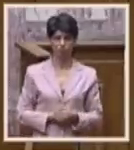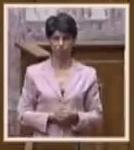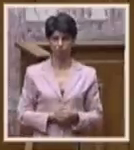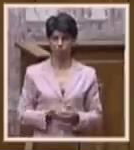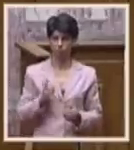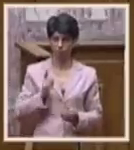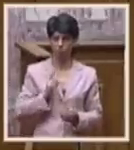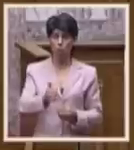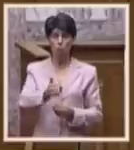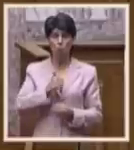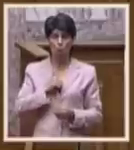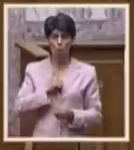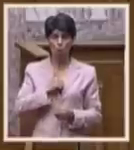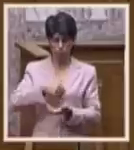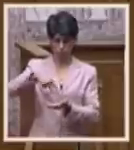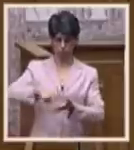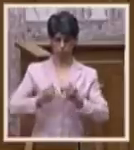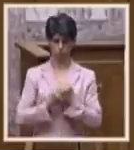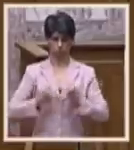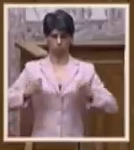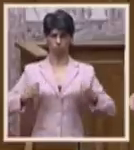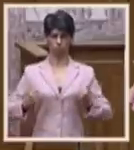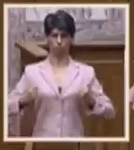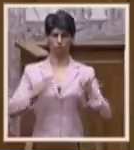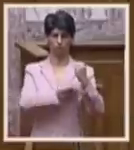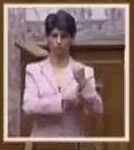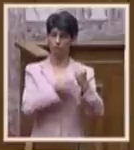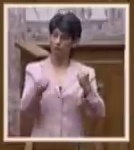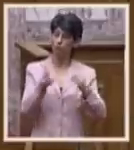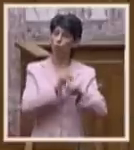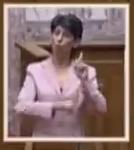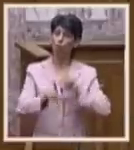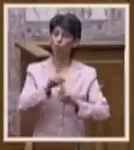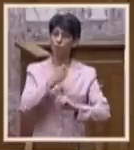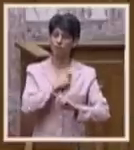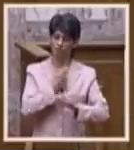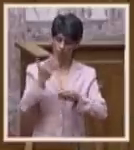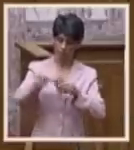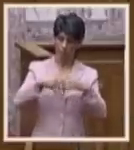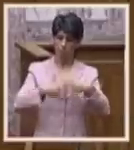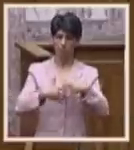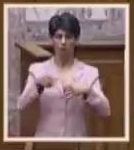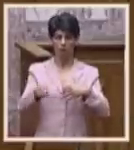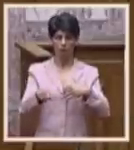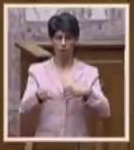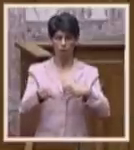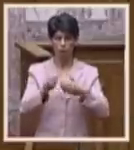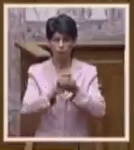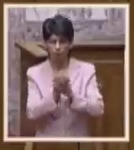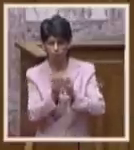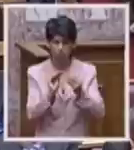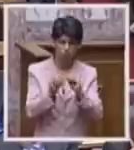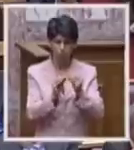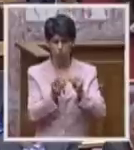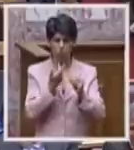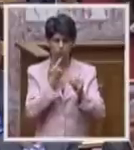να σταθούμε εμείς στα πόδια μας. Αυτό για όσους θεωρούν ότι η ένταξή μας στο μηχανισμό είναι μια συνωμοσία. Και